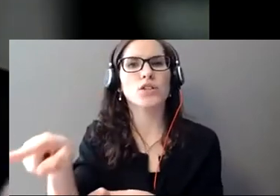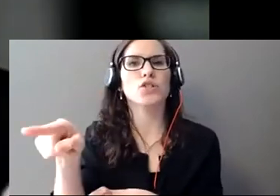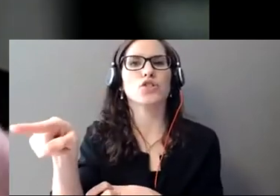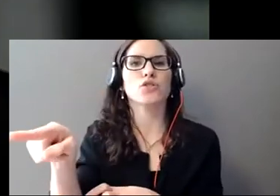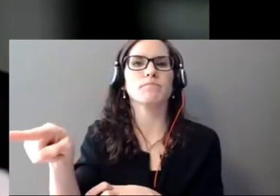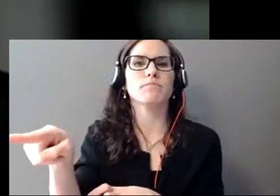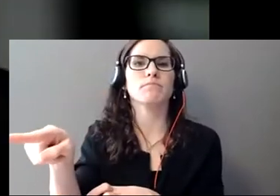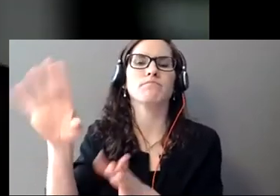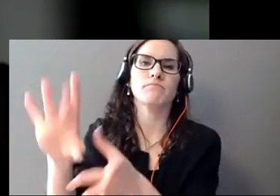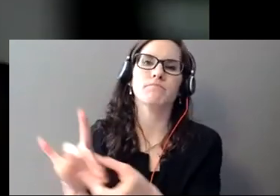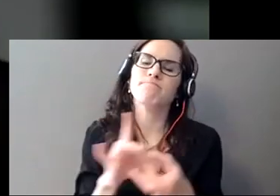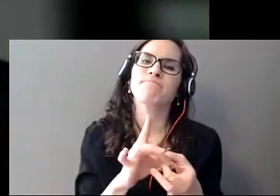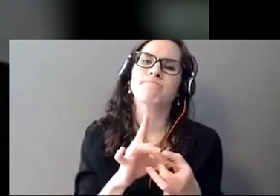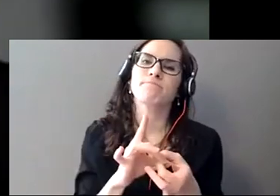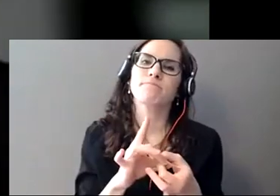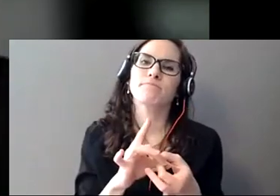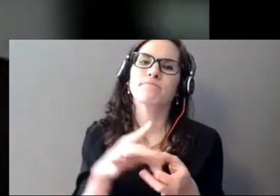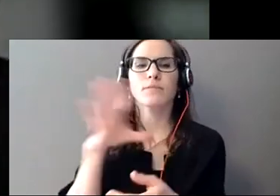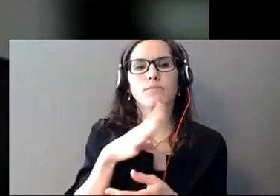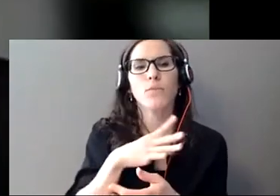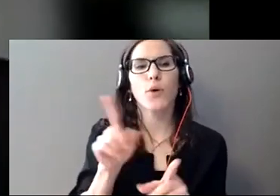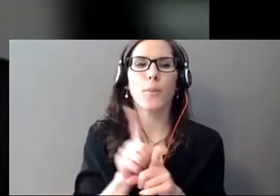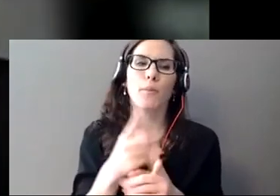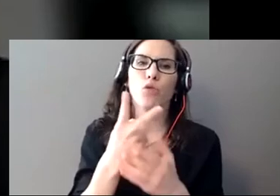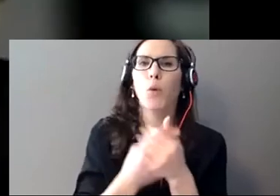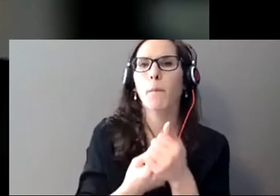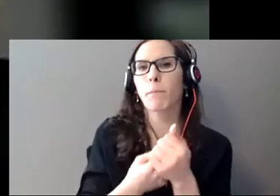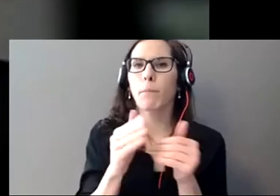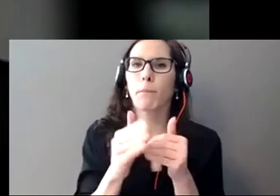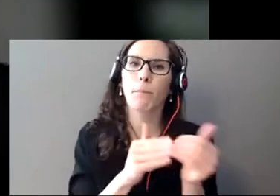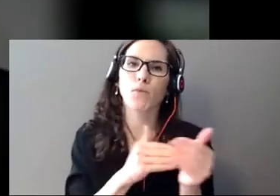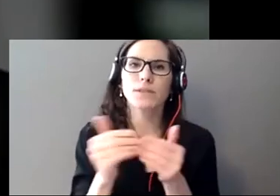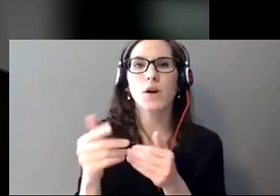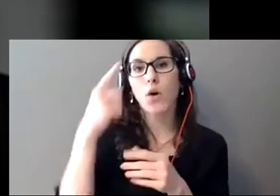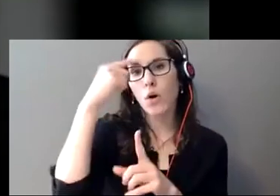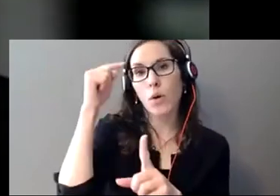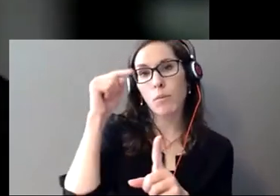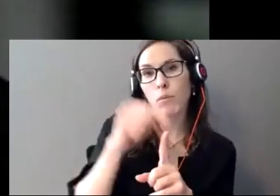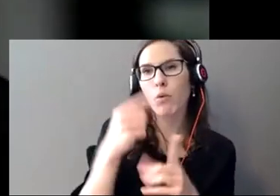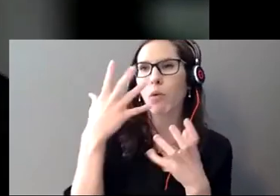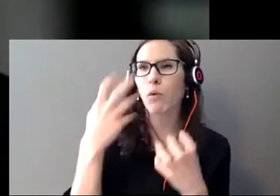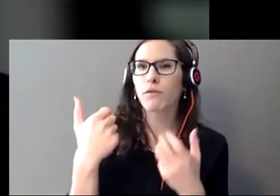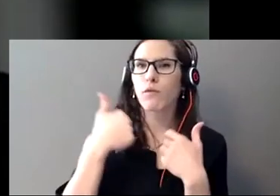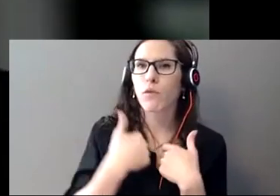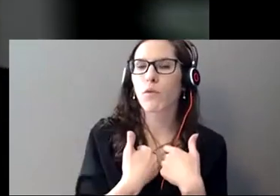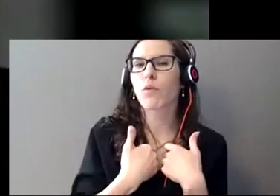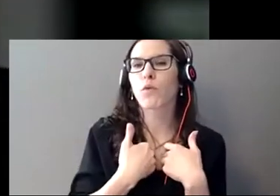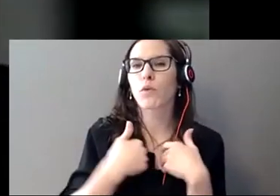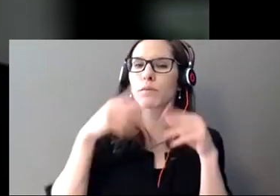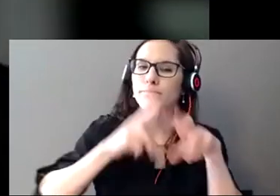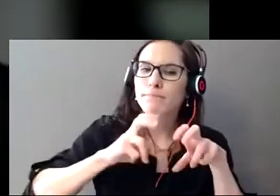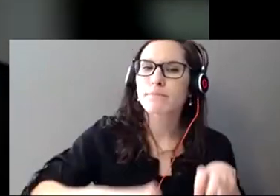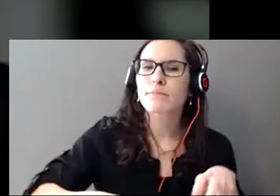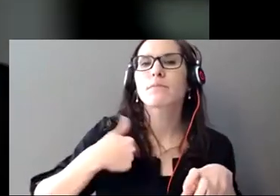se positionner sur un double ancrage visant à appréhender les enjeux des politiques